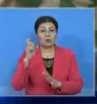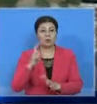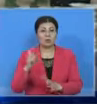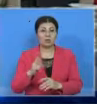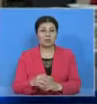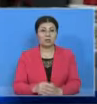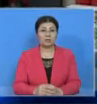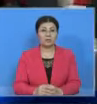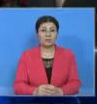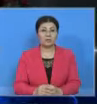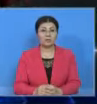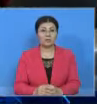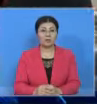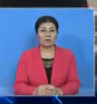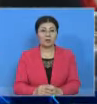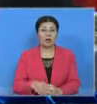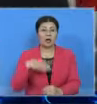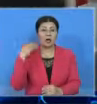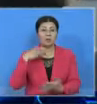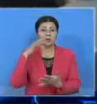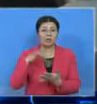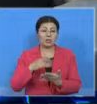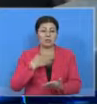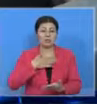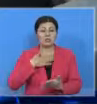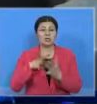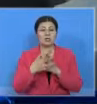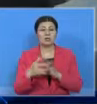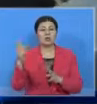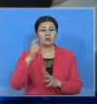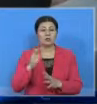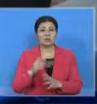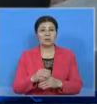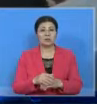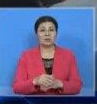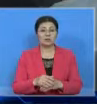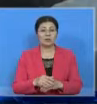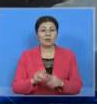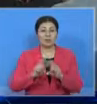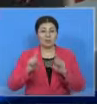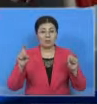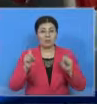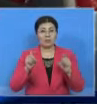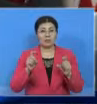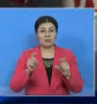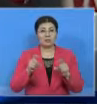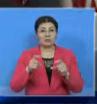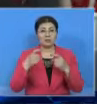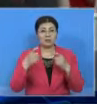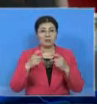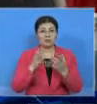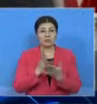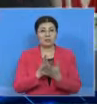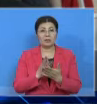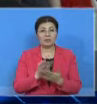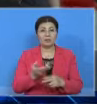шаруа қожалық. Ақтөбе қаласында да бізде несін ашқан жаңағы магазин дүкені бар, осында